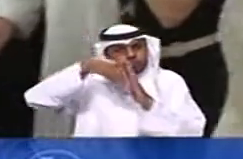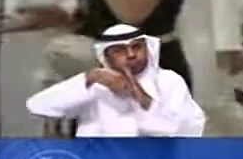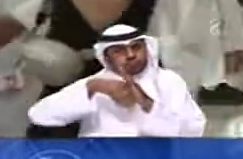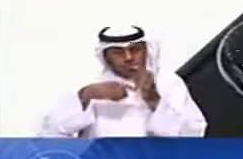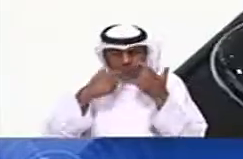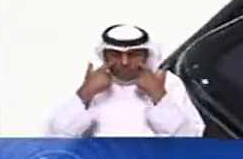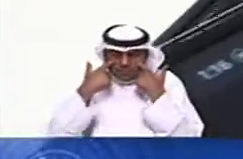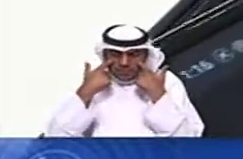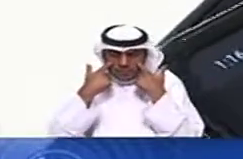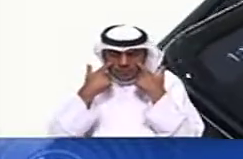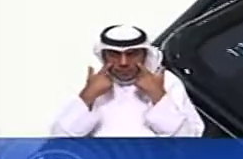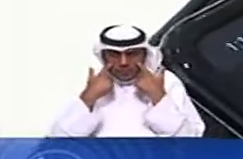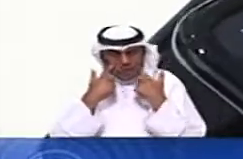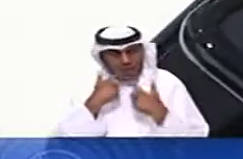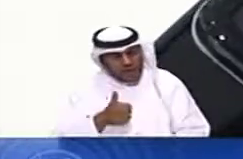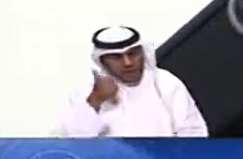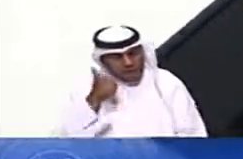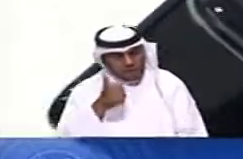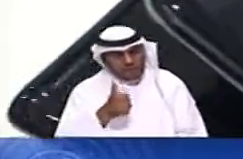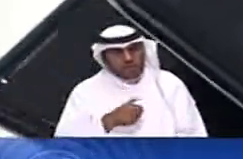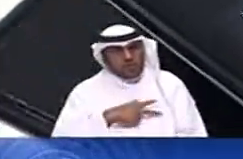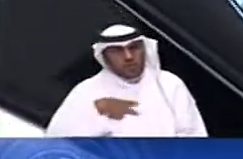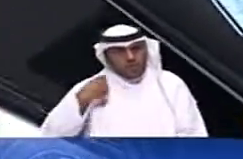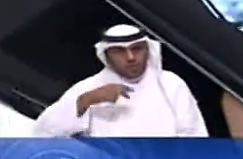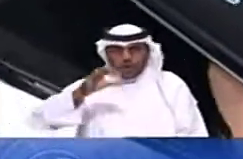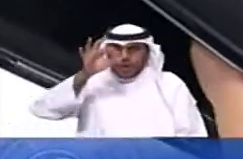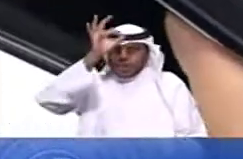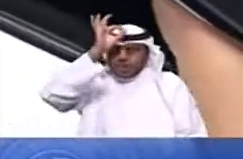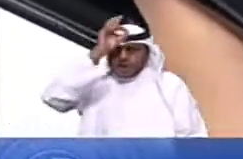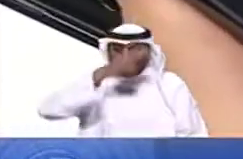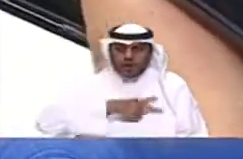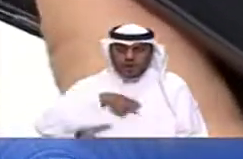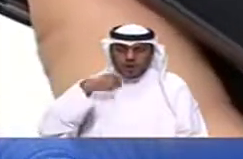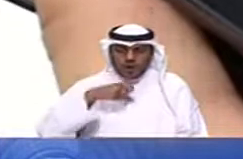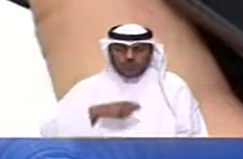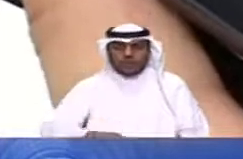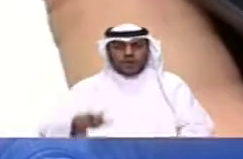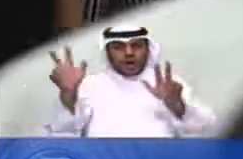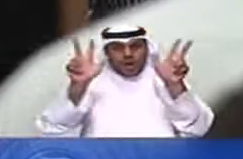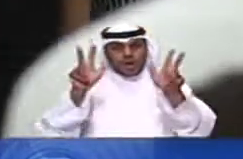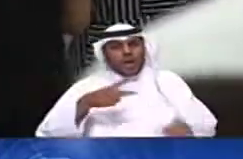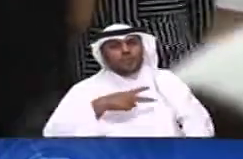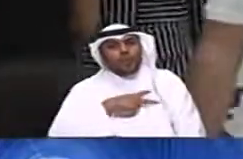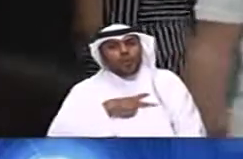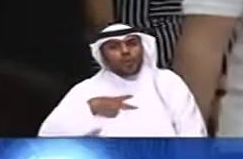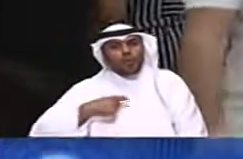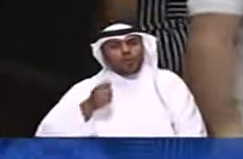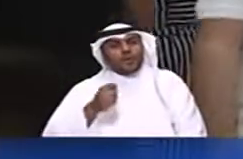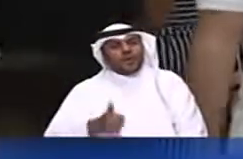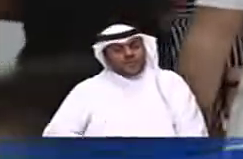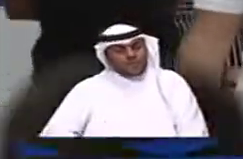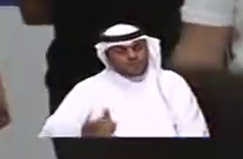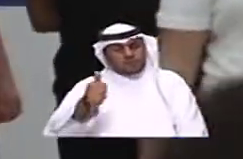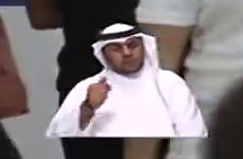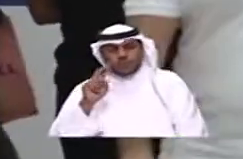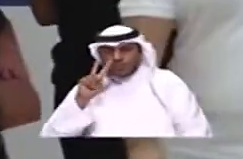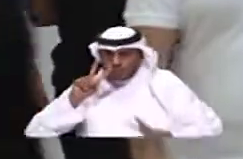نفسه المصدر الموثوق بمعلومات وحقائق رسمية تنسف الإشاعة في